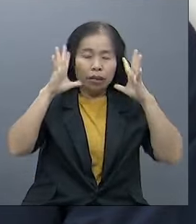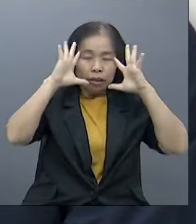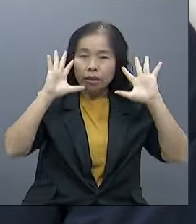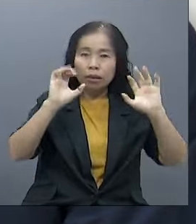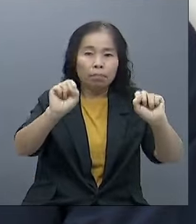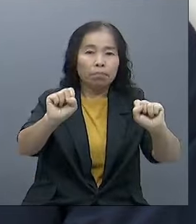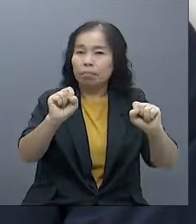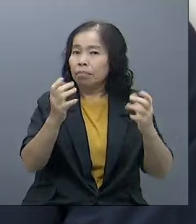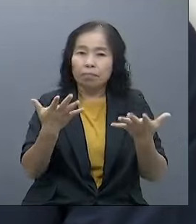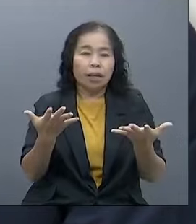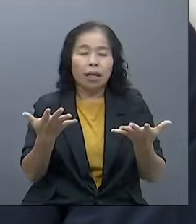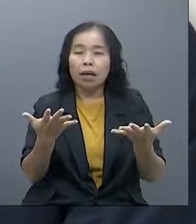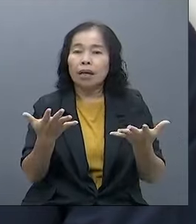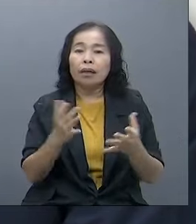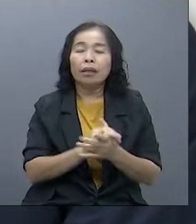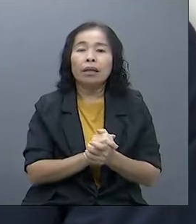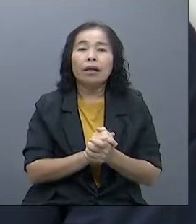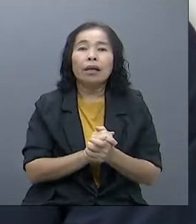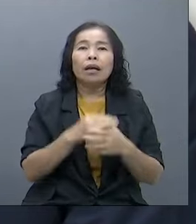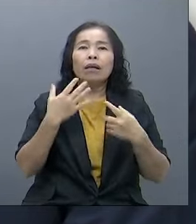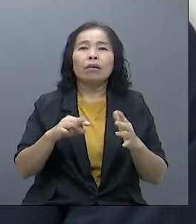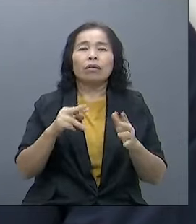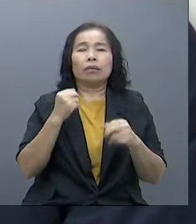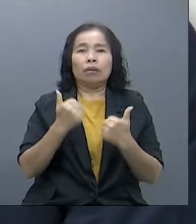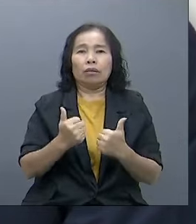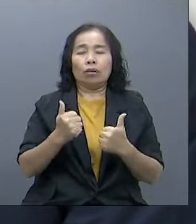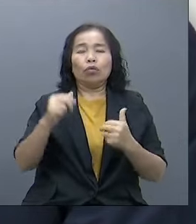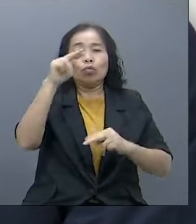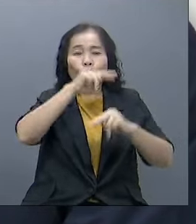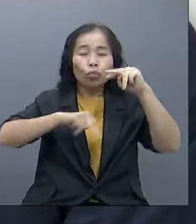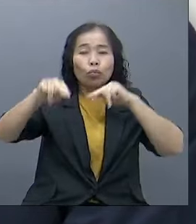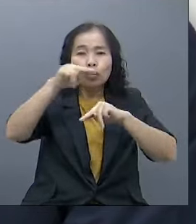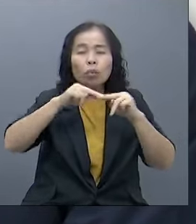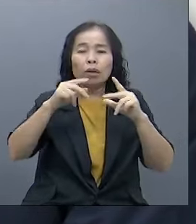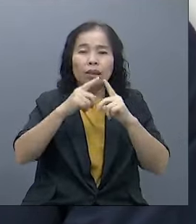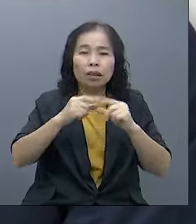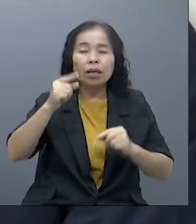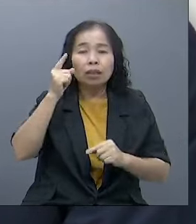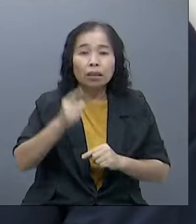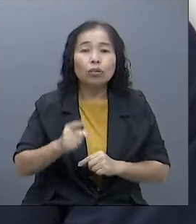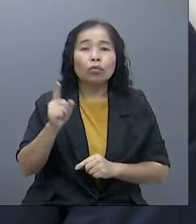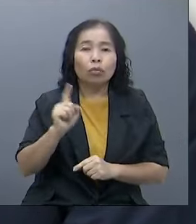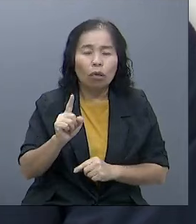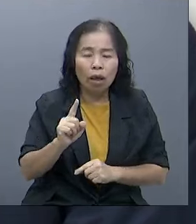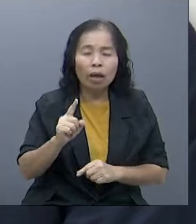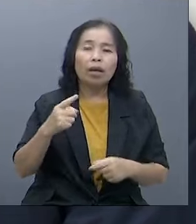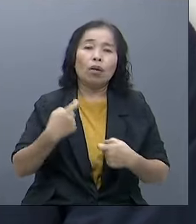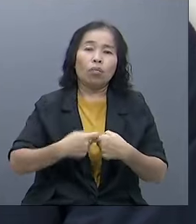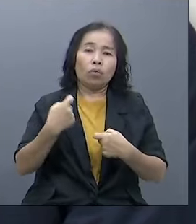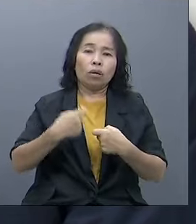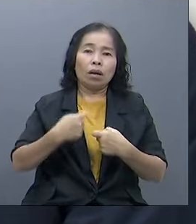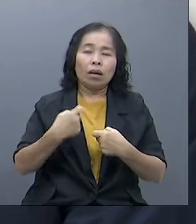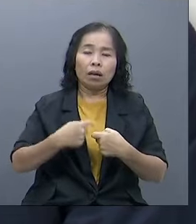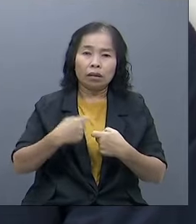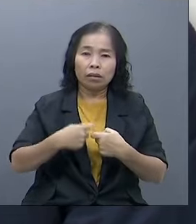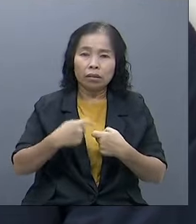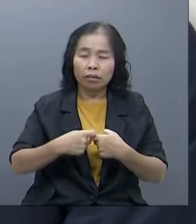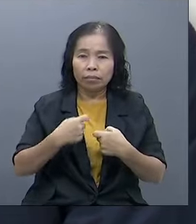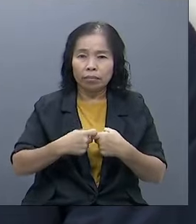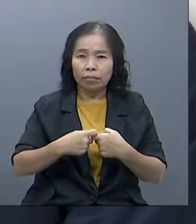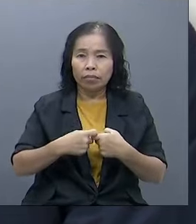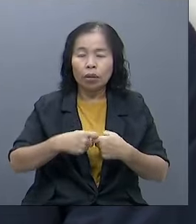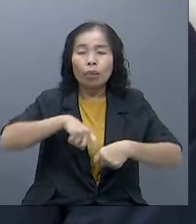ไปถูกสื่อสารไปแล้วมันไม่ได้ถูกตรวจสอบข้อเท็จจริงเนี่ยมันก็จะกลายเป็นเหมือนเวลามันเกิดเห